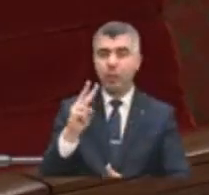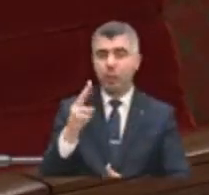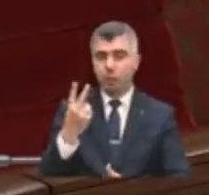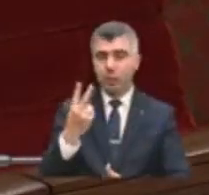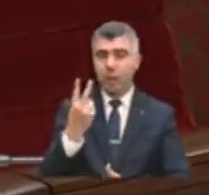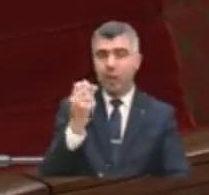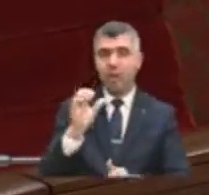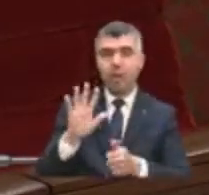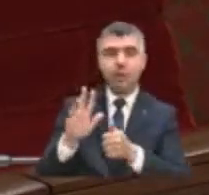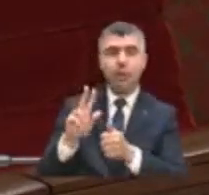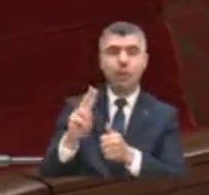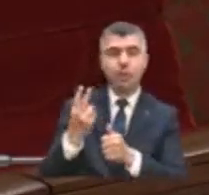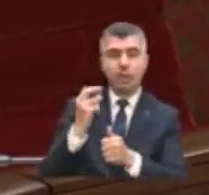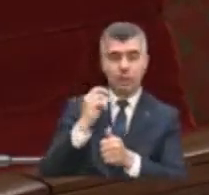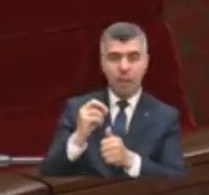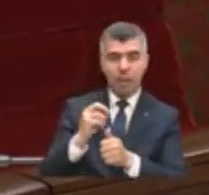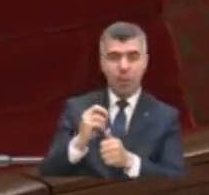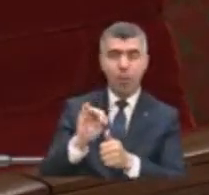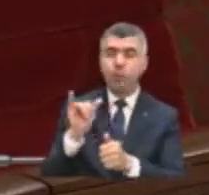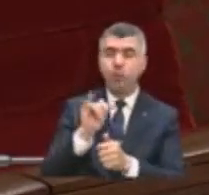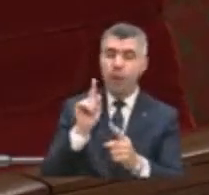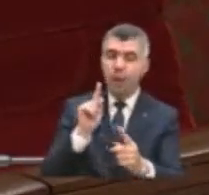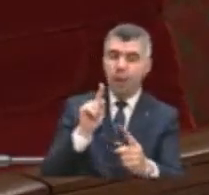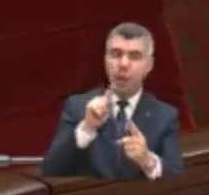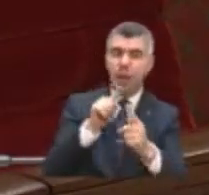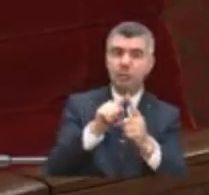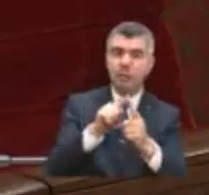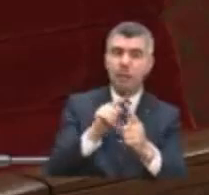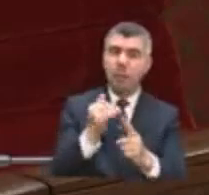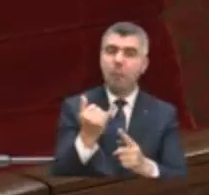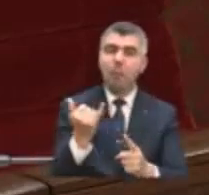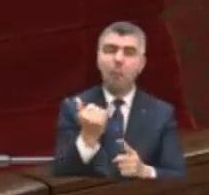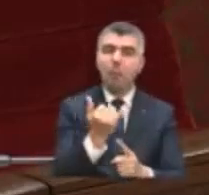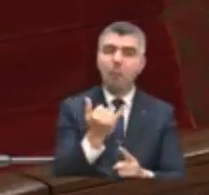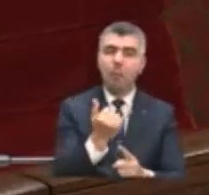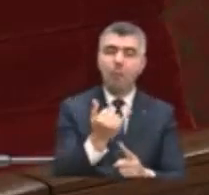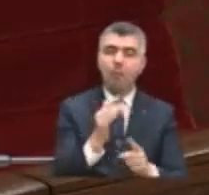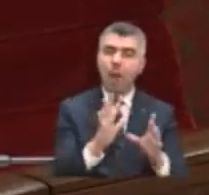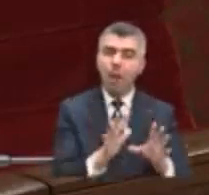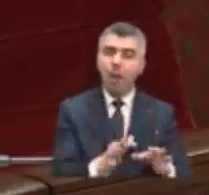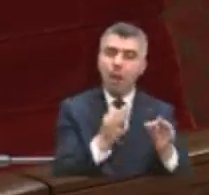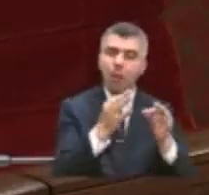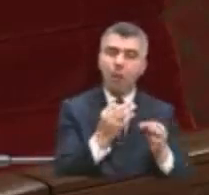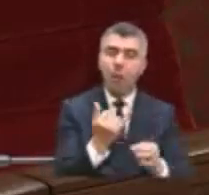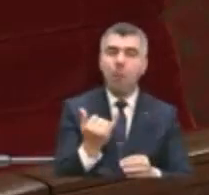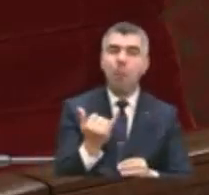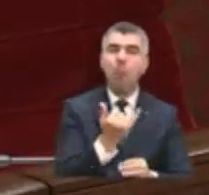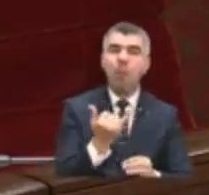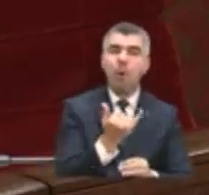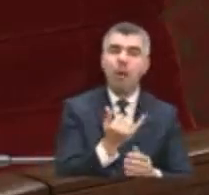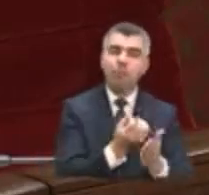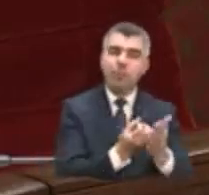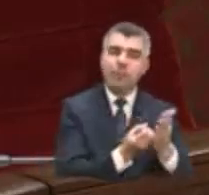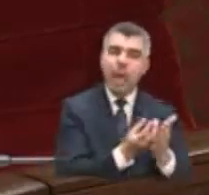2022-2026 جات باش وركزات واكدت على اهميه